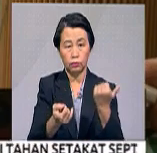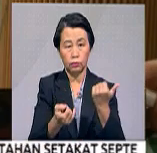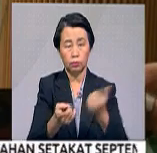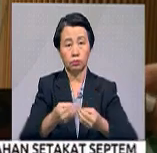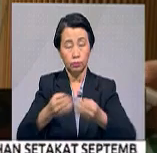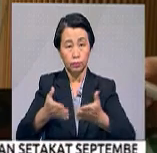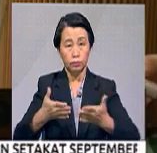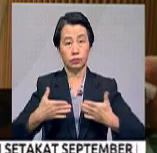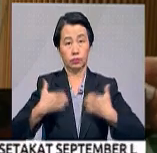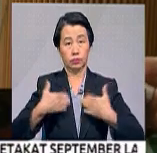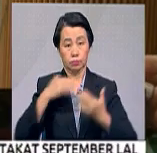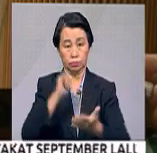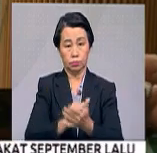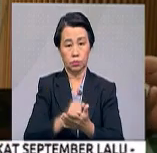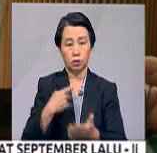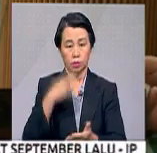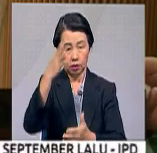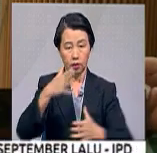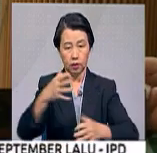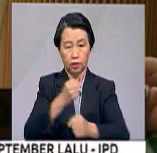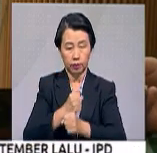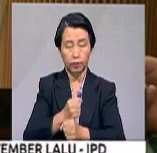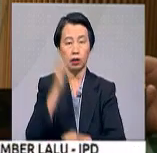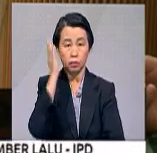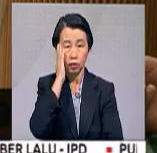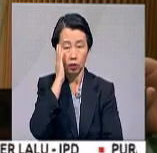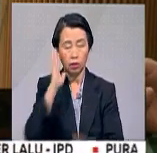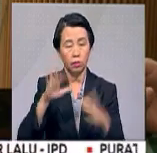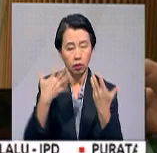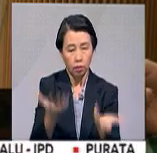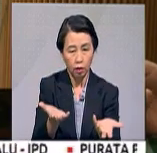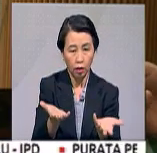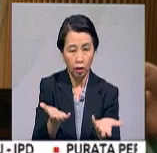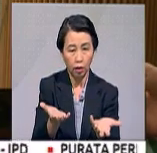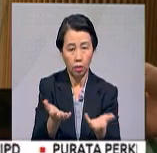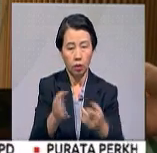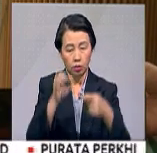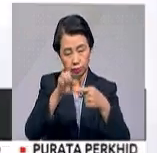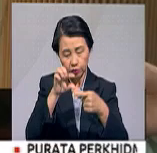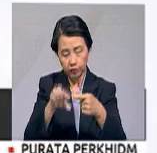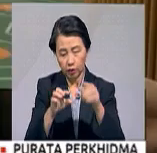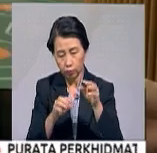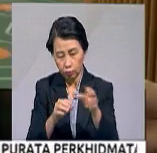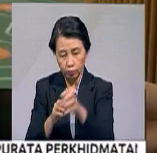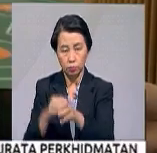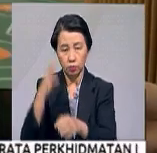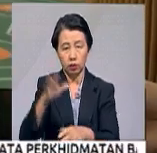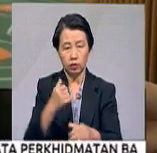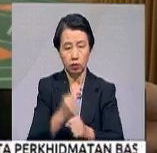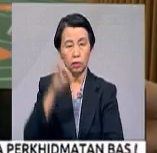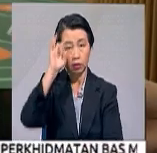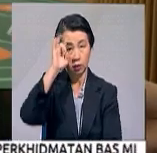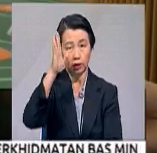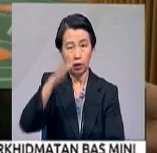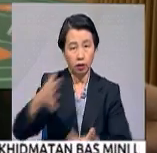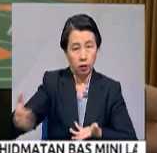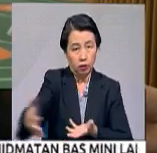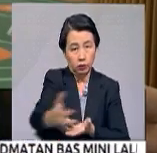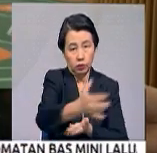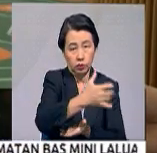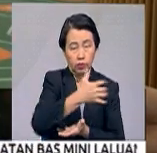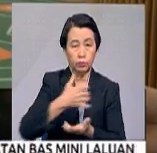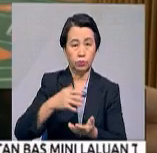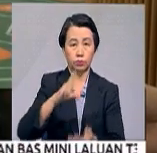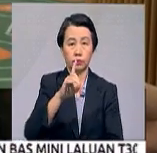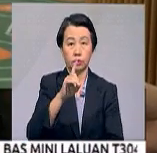itu, kemudian kita akan dapat lihat lah bagaimana pecahan-pecahan kesejahteraan itu. InsyaAllah kita akan kumpul secara lebih